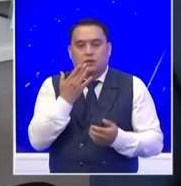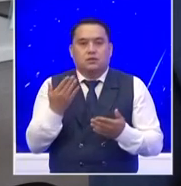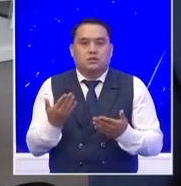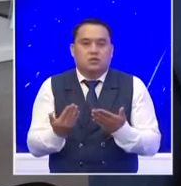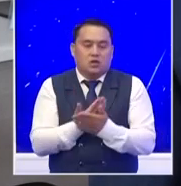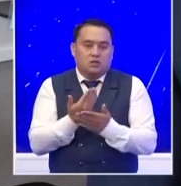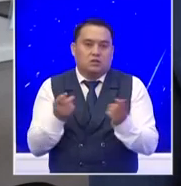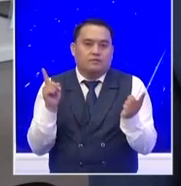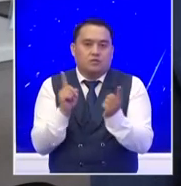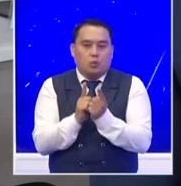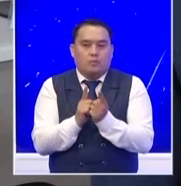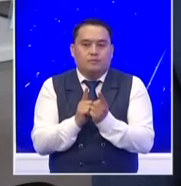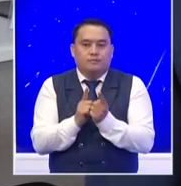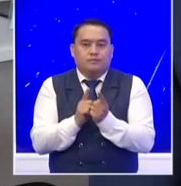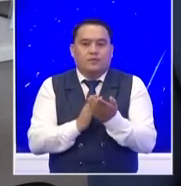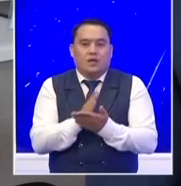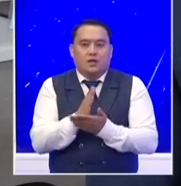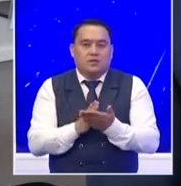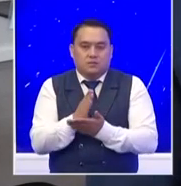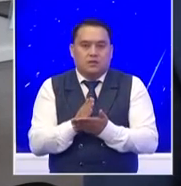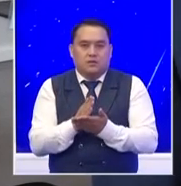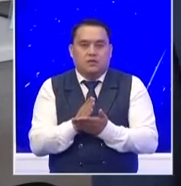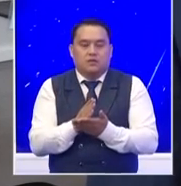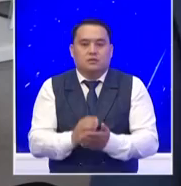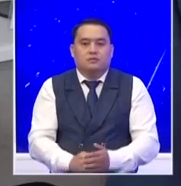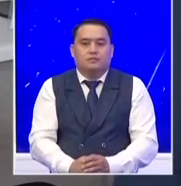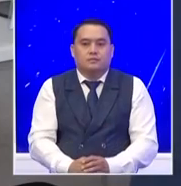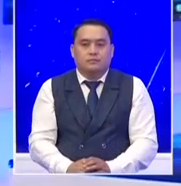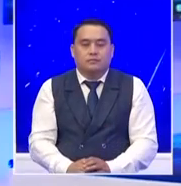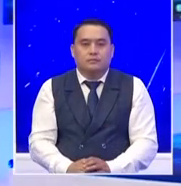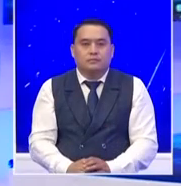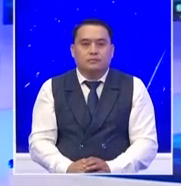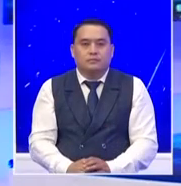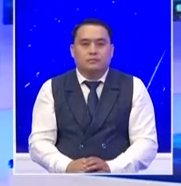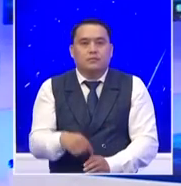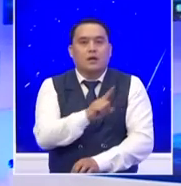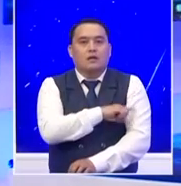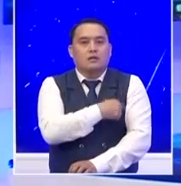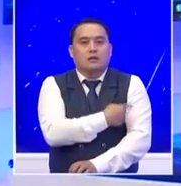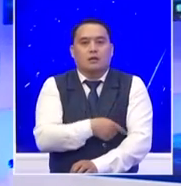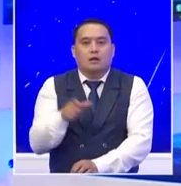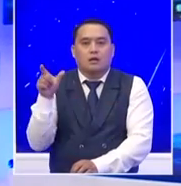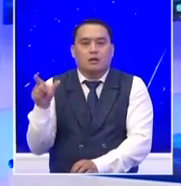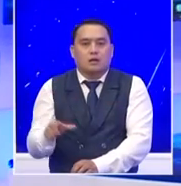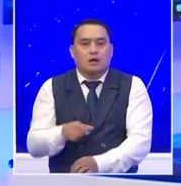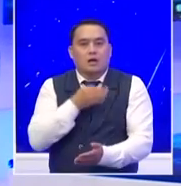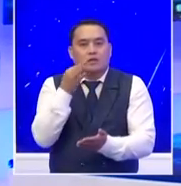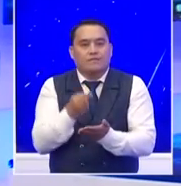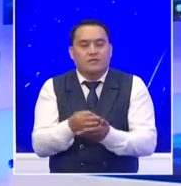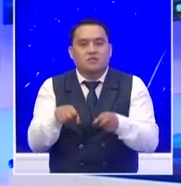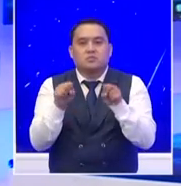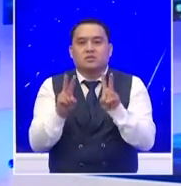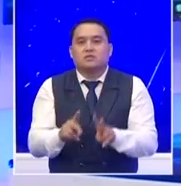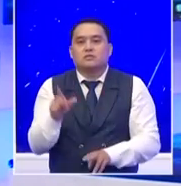жақсылықта қызмет етуге лайым нәсіп етсін. Дәрігер жауапты мамандық. Ол өмір бойы өзін